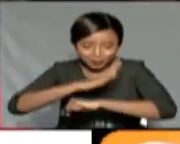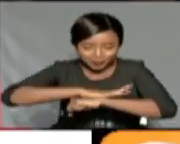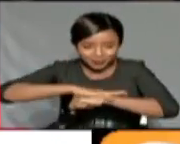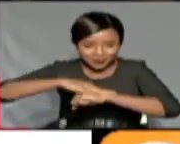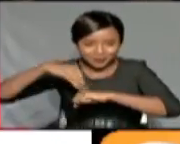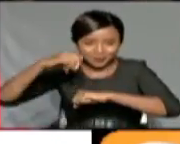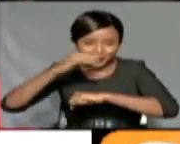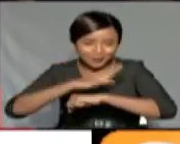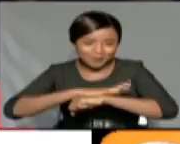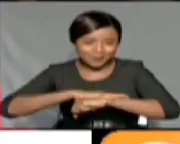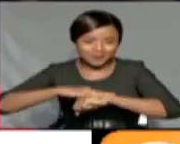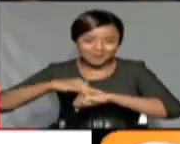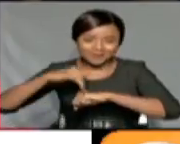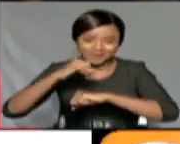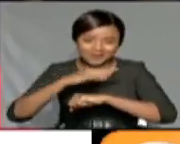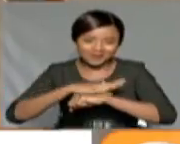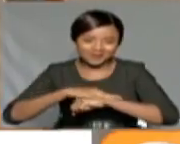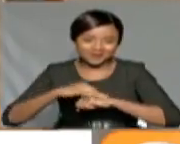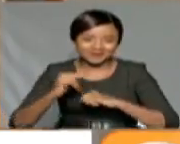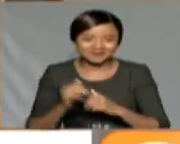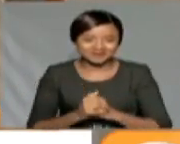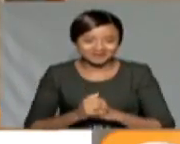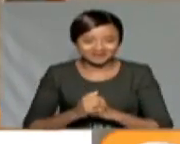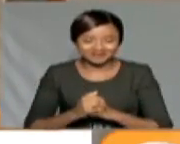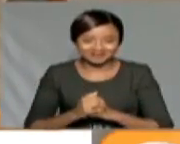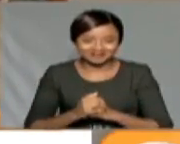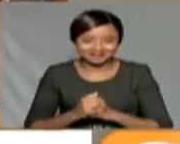to get the love I'm missing.